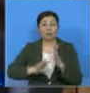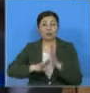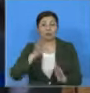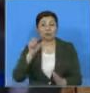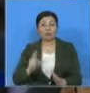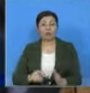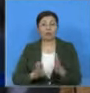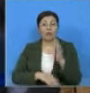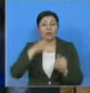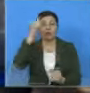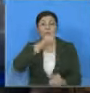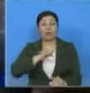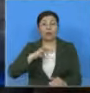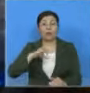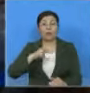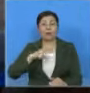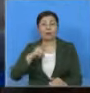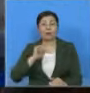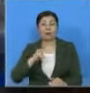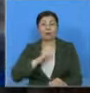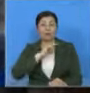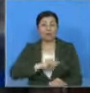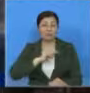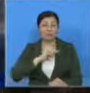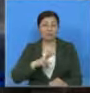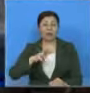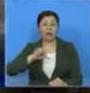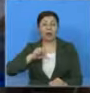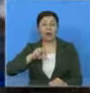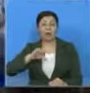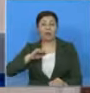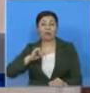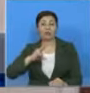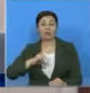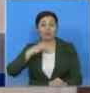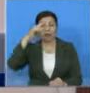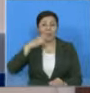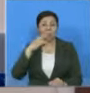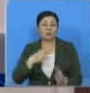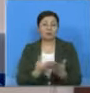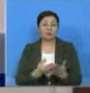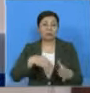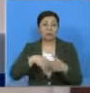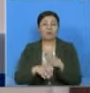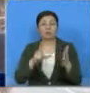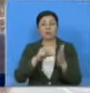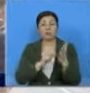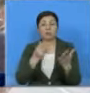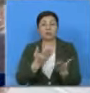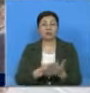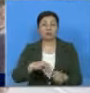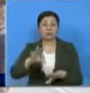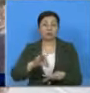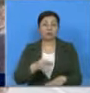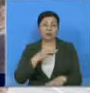последние годы а манку суда гарри на вич трудился в таможенных органах республики казахстан откуда вышел на заслуженный отдых супруга